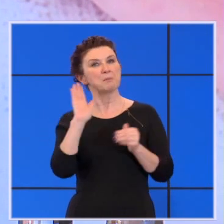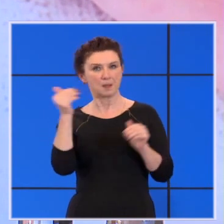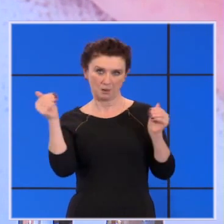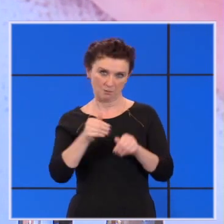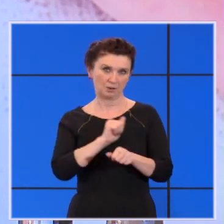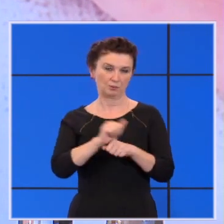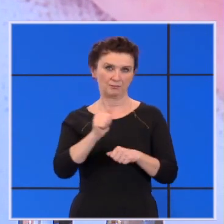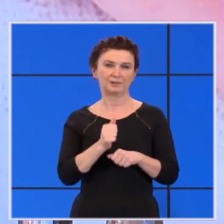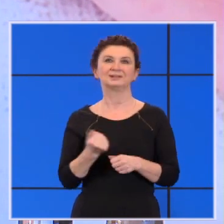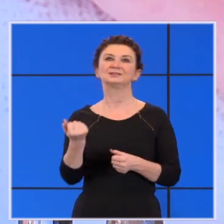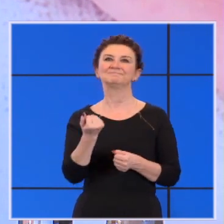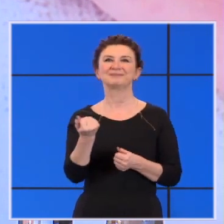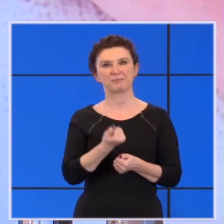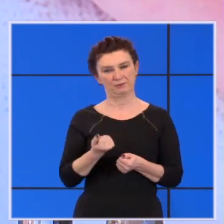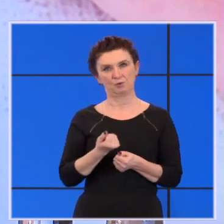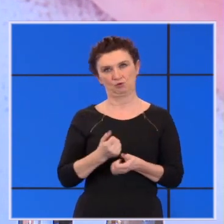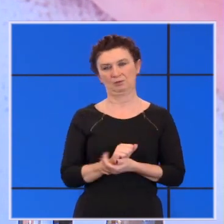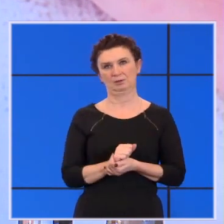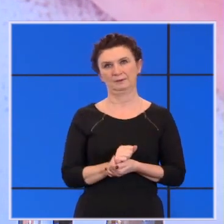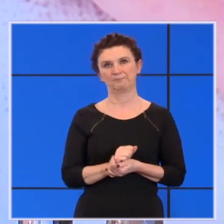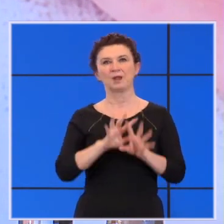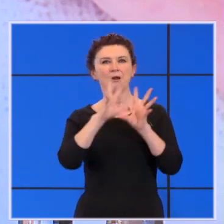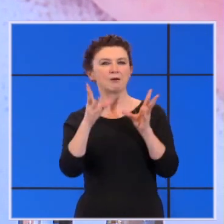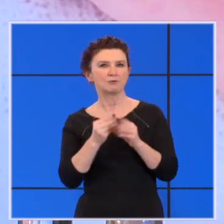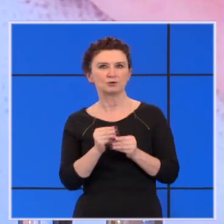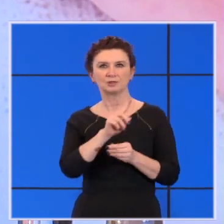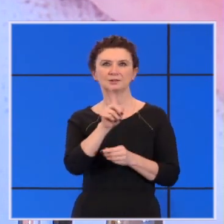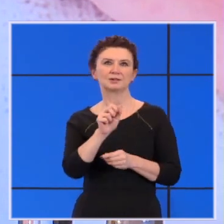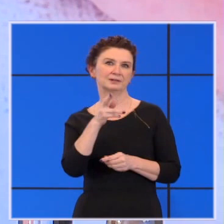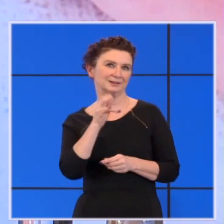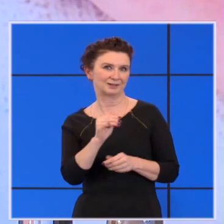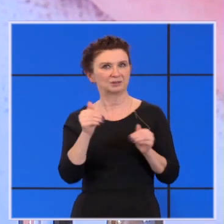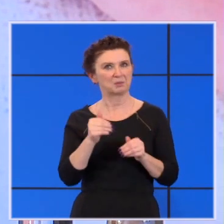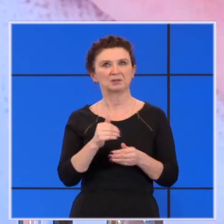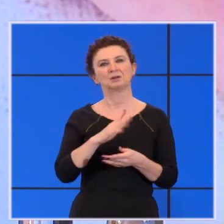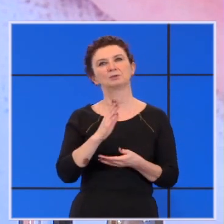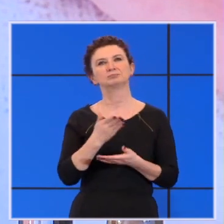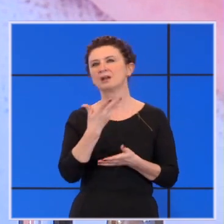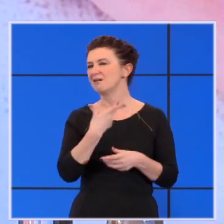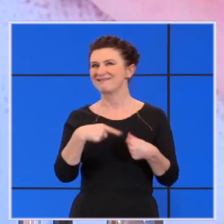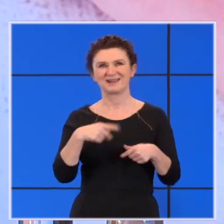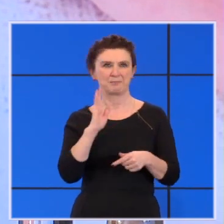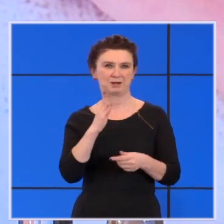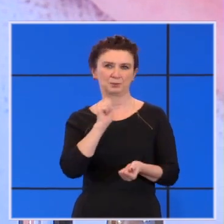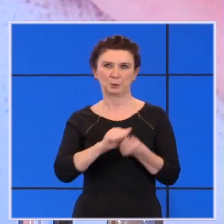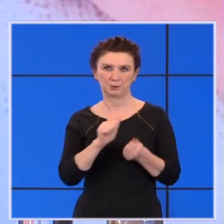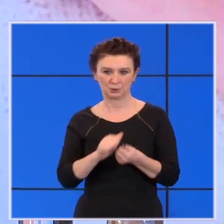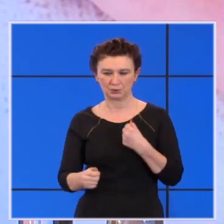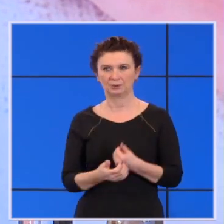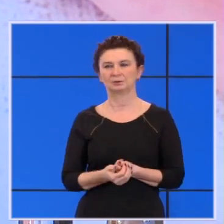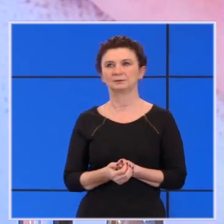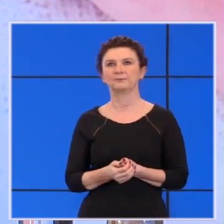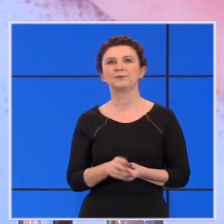zasadzie bezpieczeństwa procedury leczenia niepłodności w każdym wymiarze. Podkreślam, w każdym wymiarze i